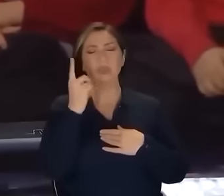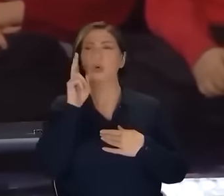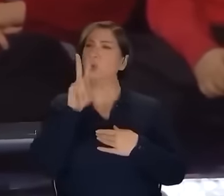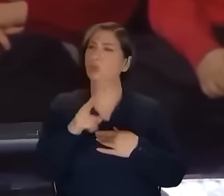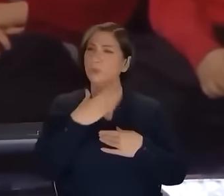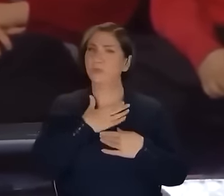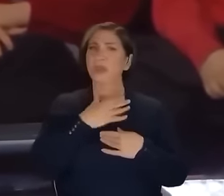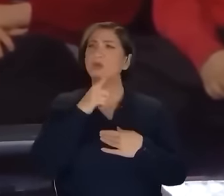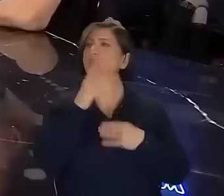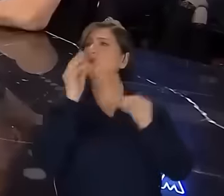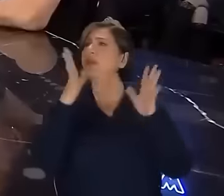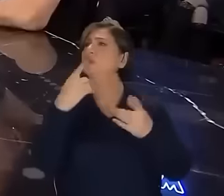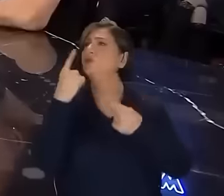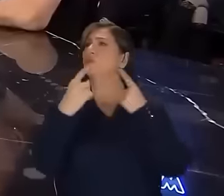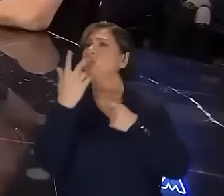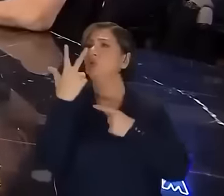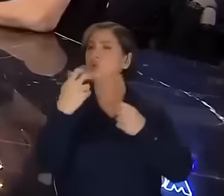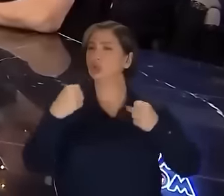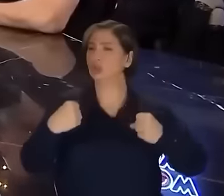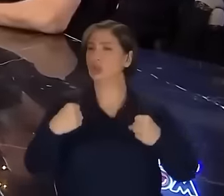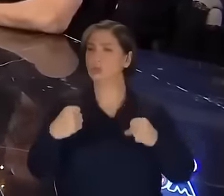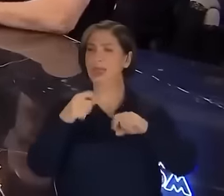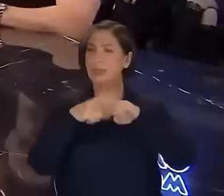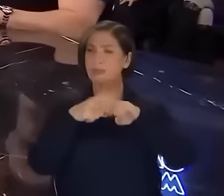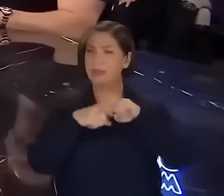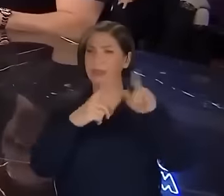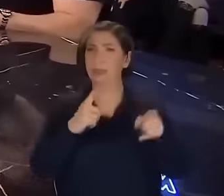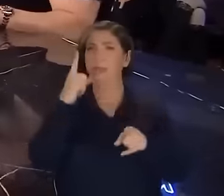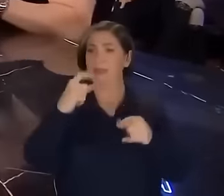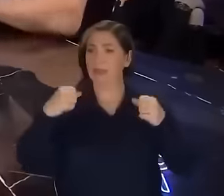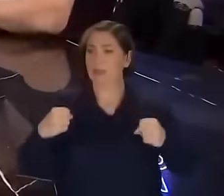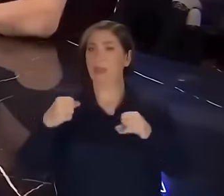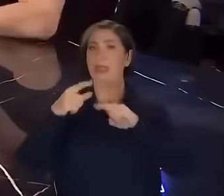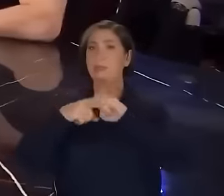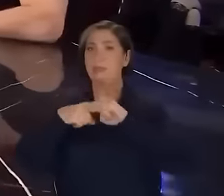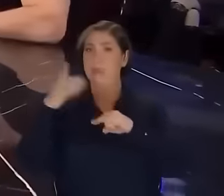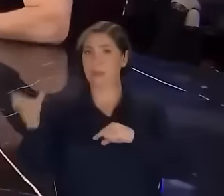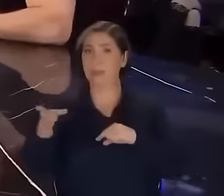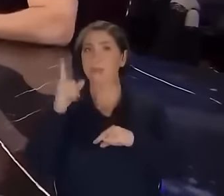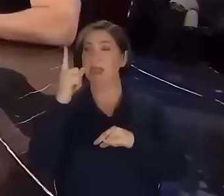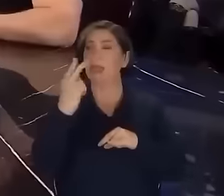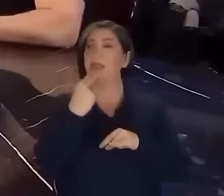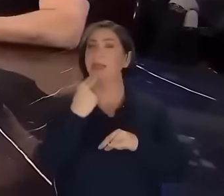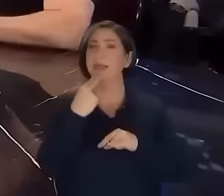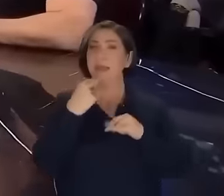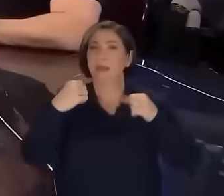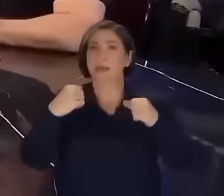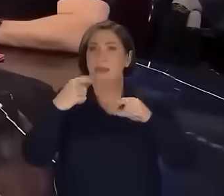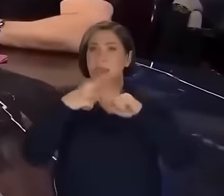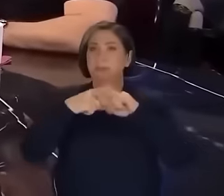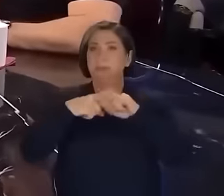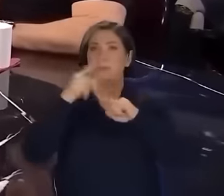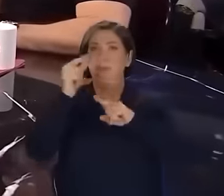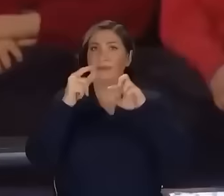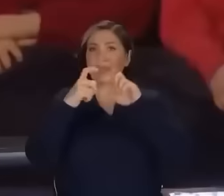rastladım. Yani şu çok söyleniyor. Mesela 3 şişman hipster, 1 şişman hipster, 1 kadın hipster